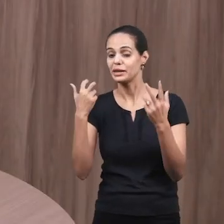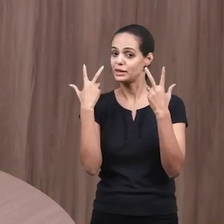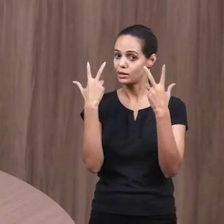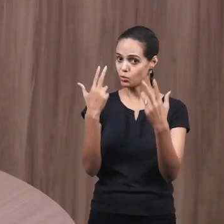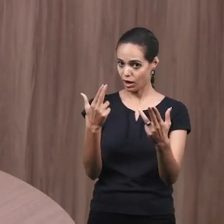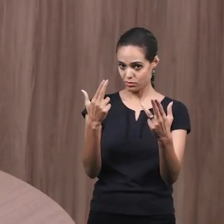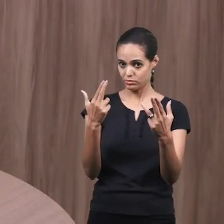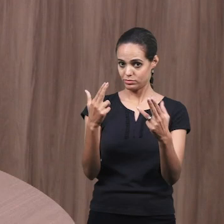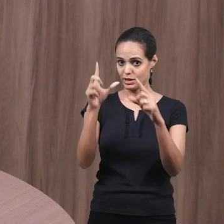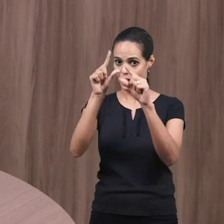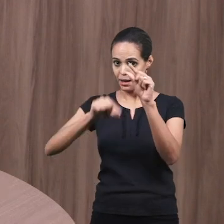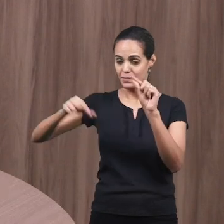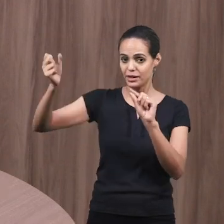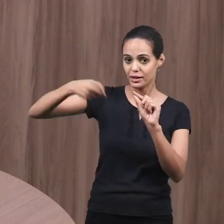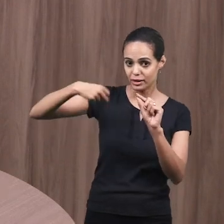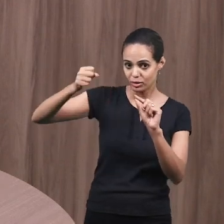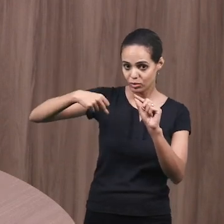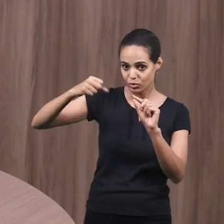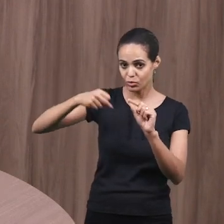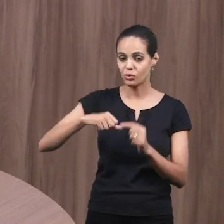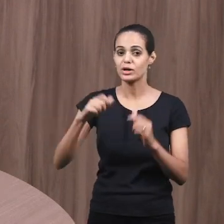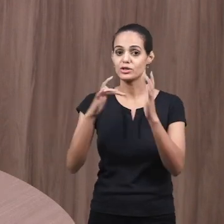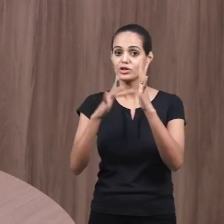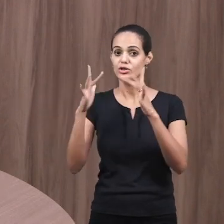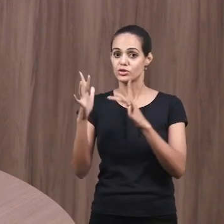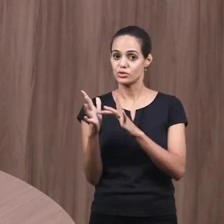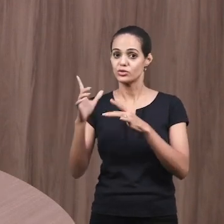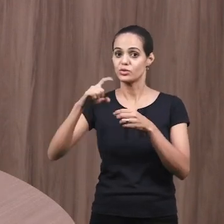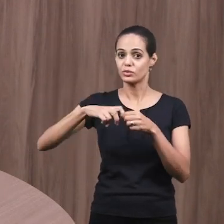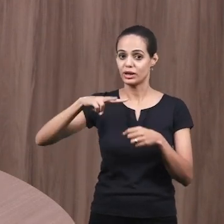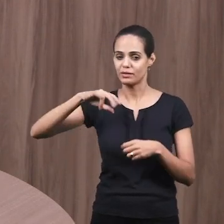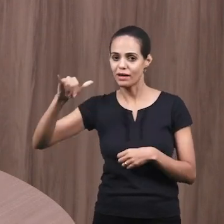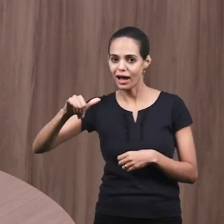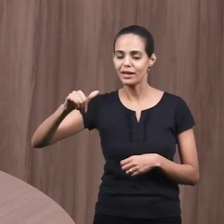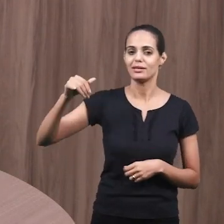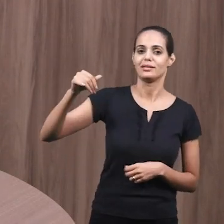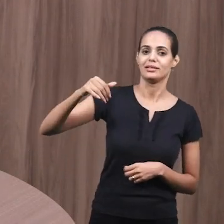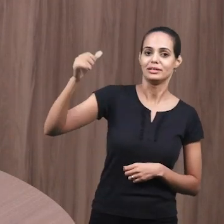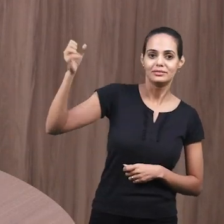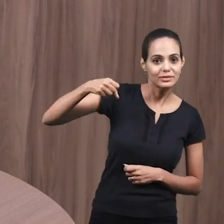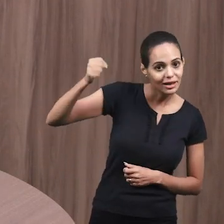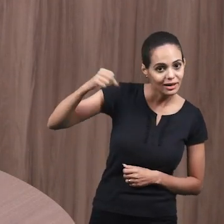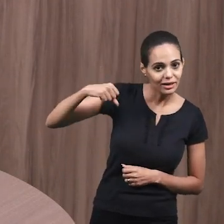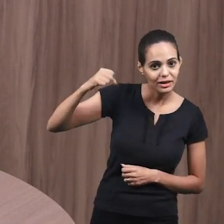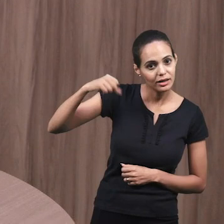a meia-lua. Jesus vai voltar.